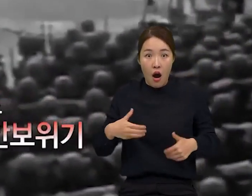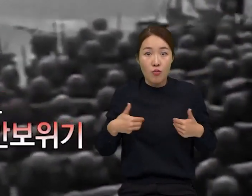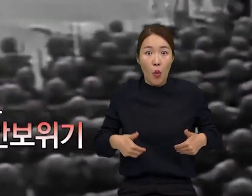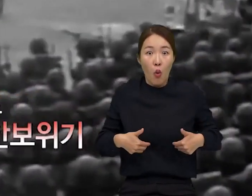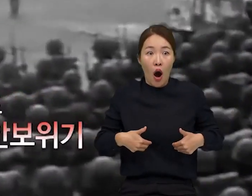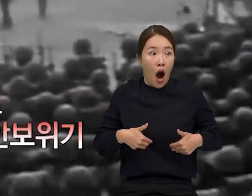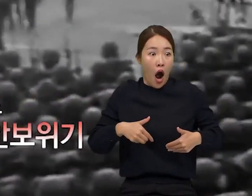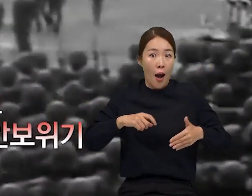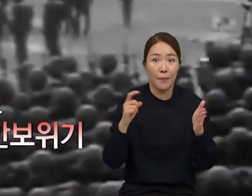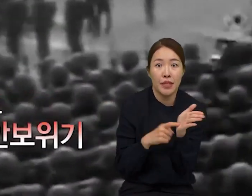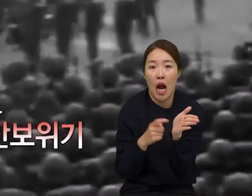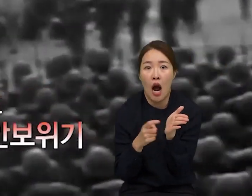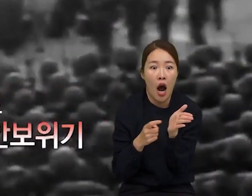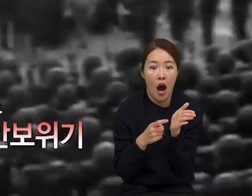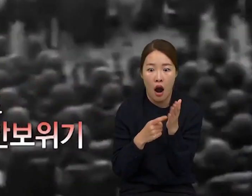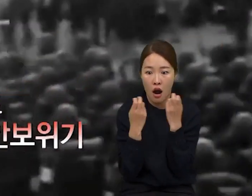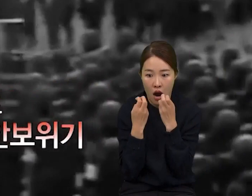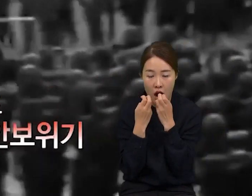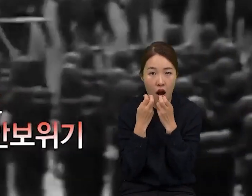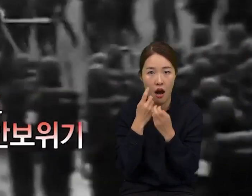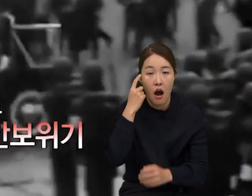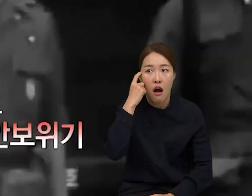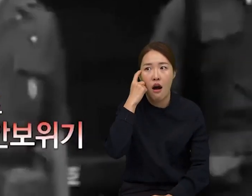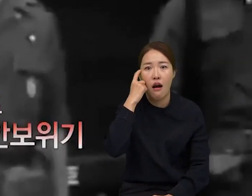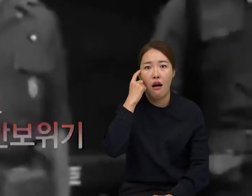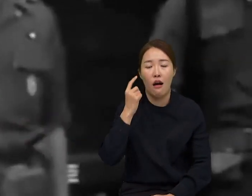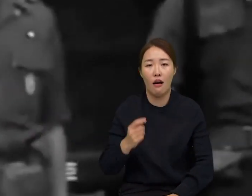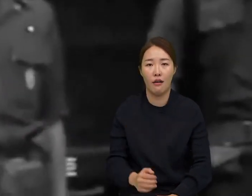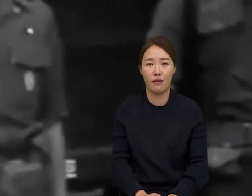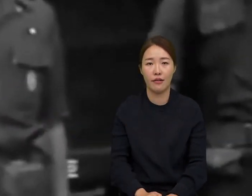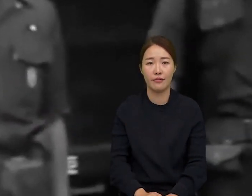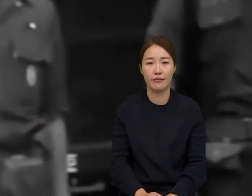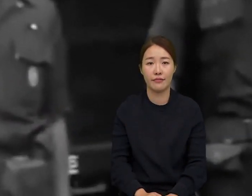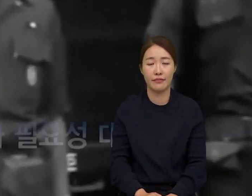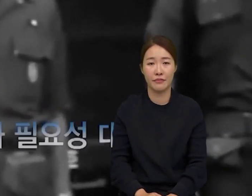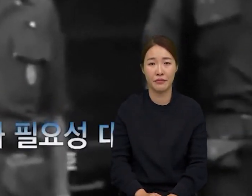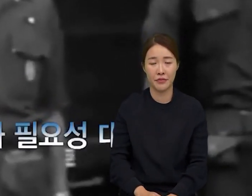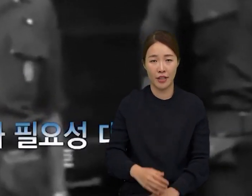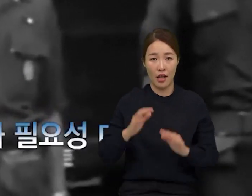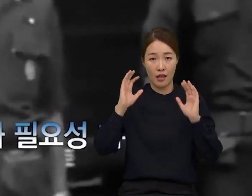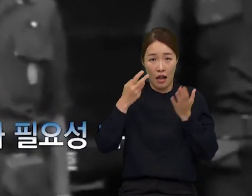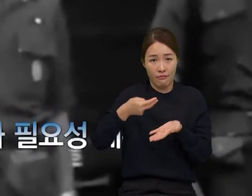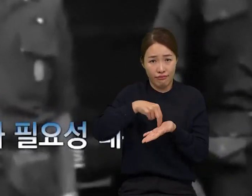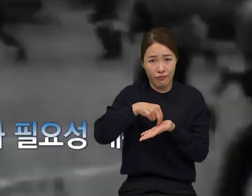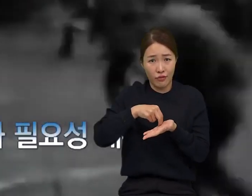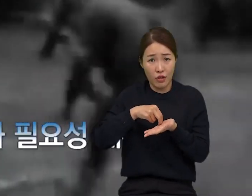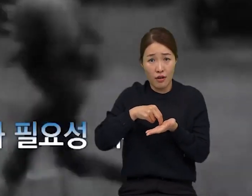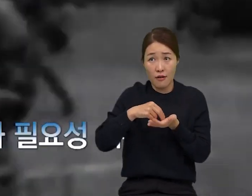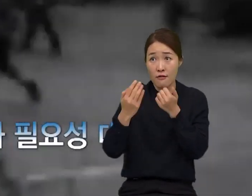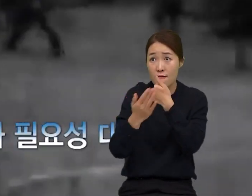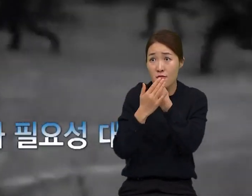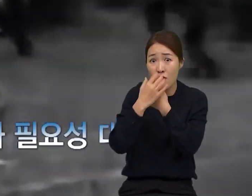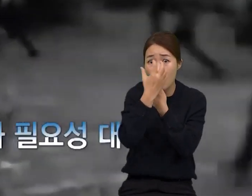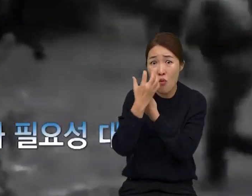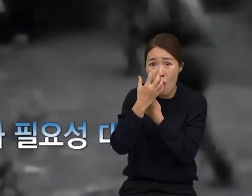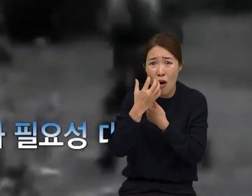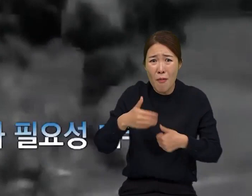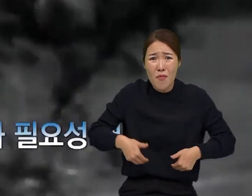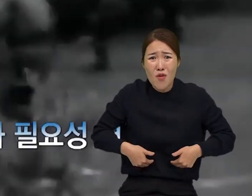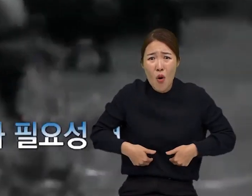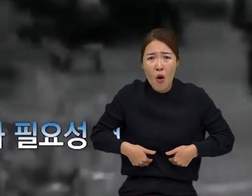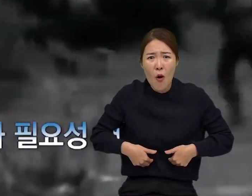박정희는 이를 심각한 안보 위기, 국가 비상사태로 인식했다. 자주 국방의 길밖에 없다고 판단한